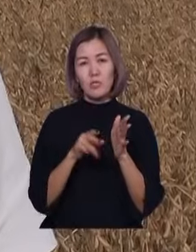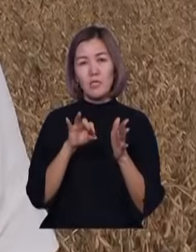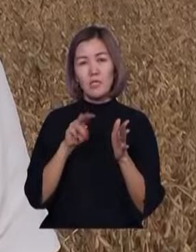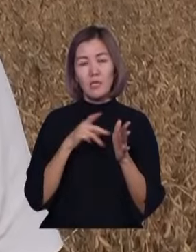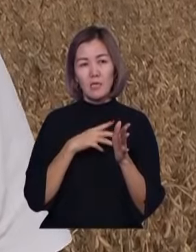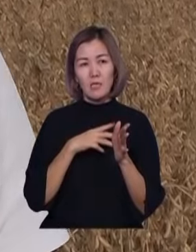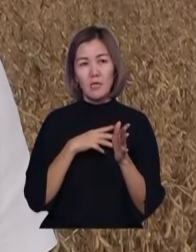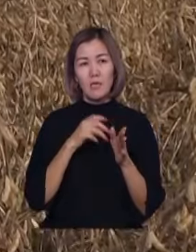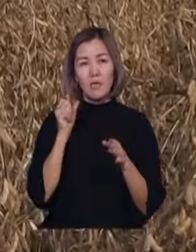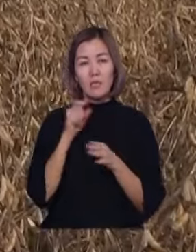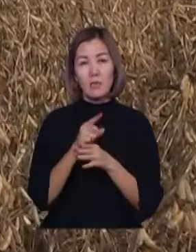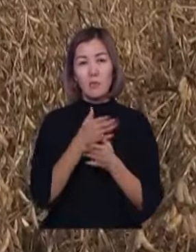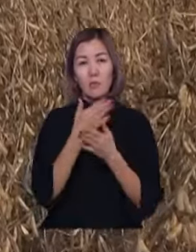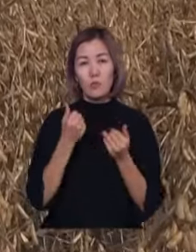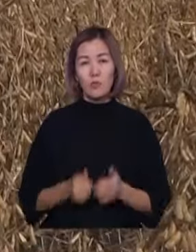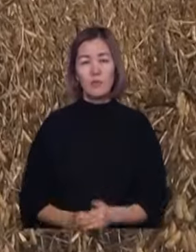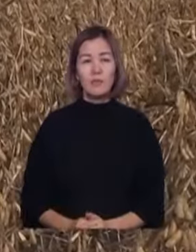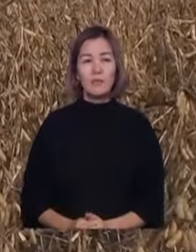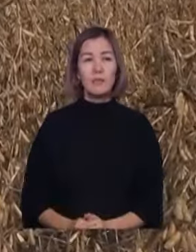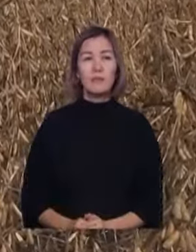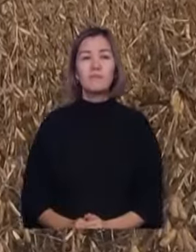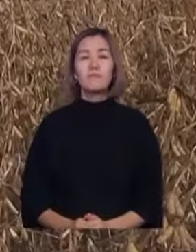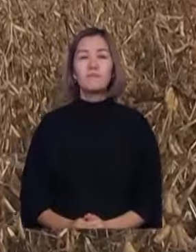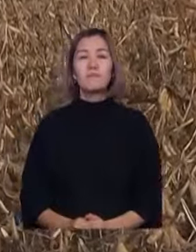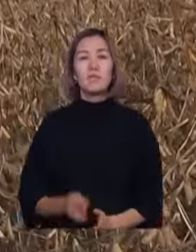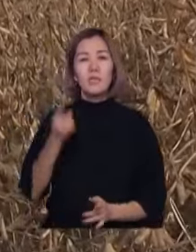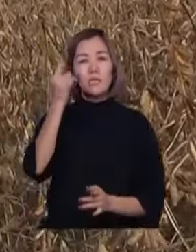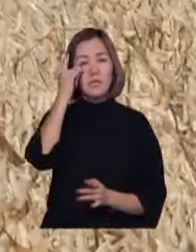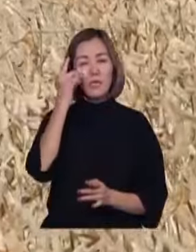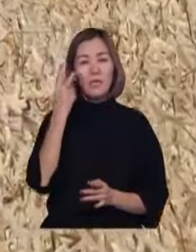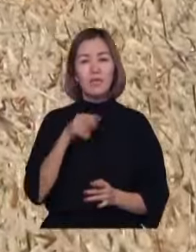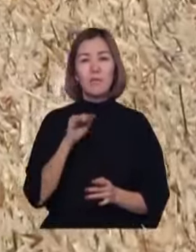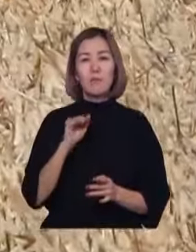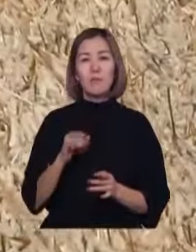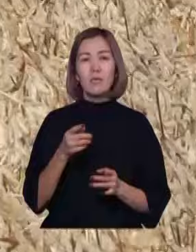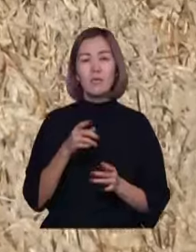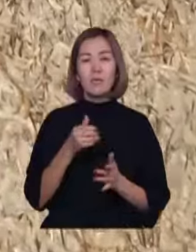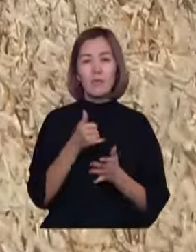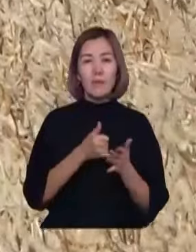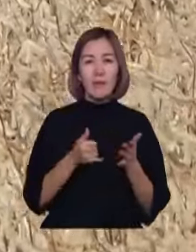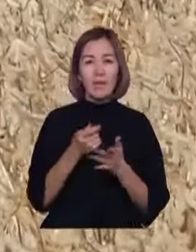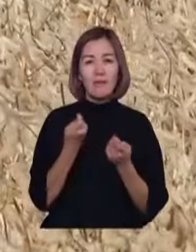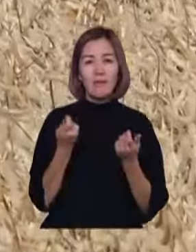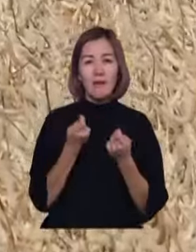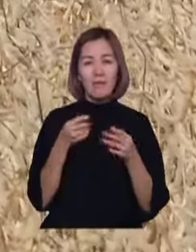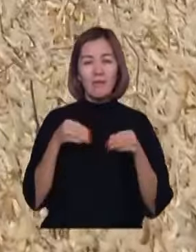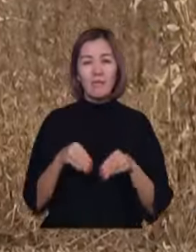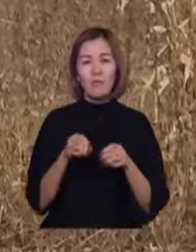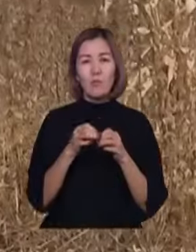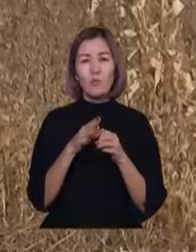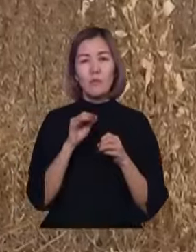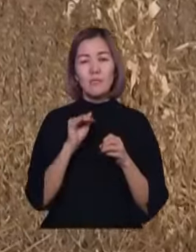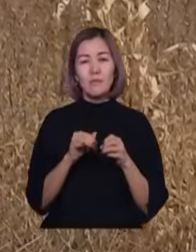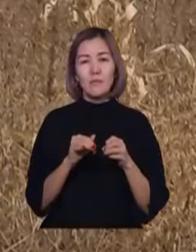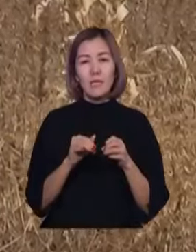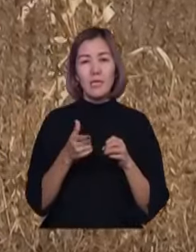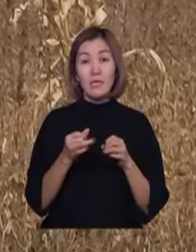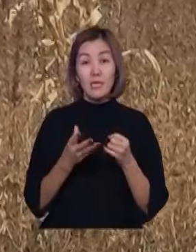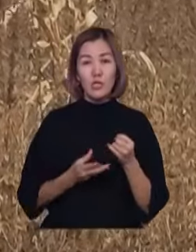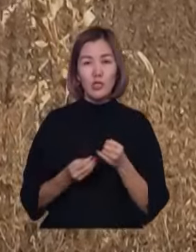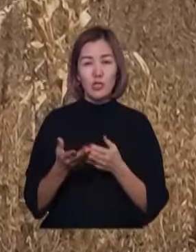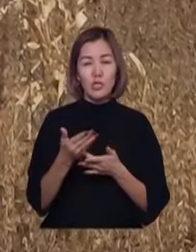өзінде сұраушылар жоқ болып тұр. Биыл Сархан ауданында 20 мың гектарға жуық майлы дақылдар себілген. Соның 15 мың гектары жиналыпты.